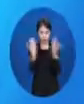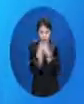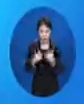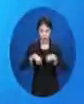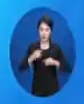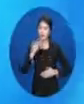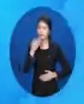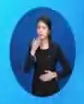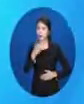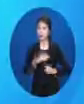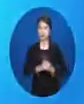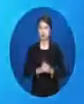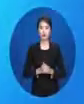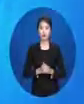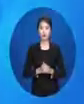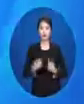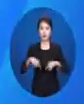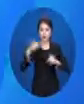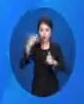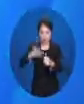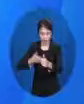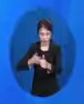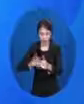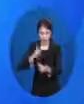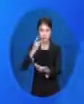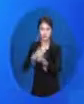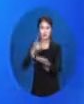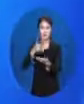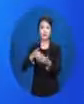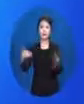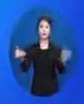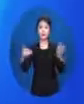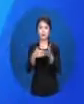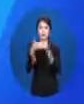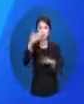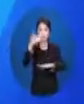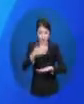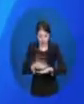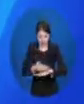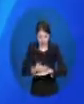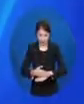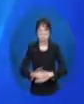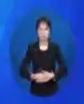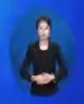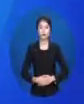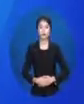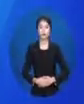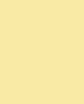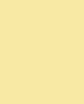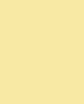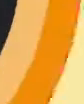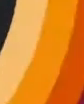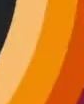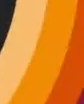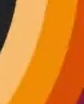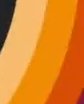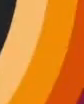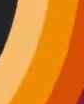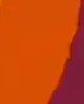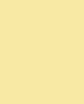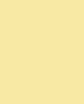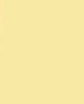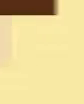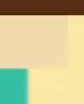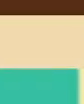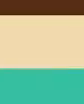사람이라면 누구나 참여할 수 있습니다. 많은 참여 부탁드립니다. 천안뉴스 마치겠습니다. 고맙습니다.